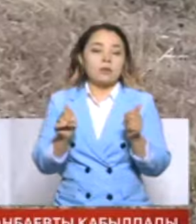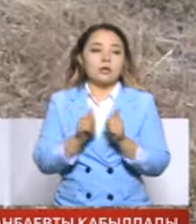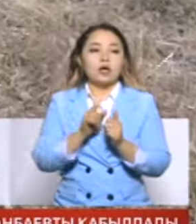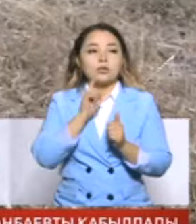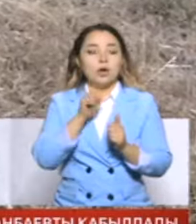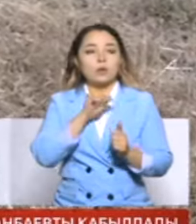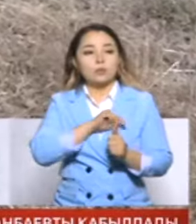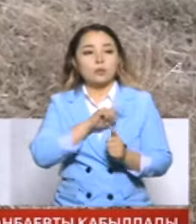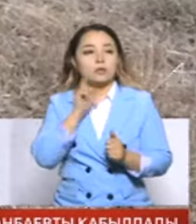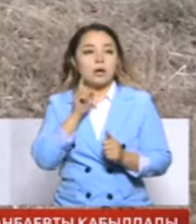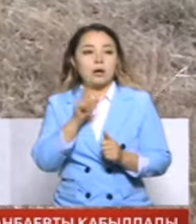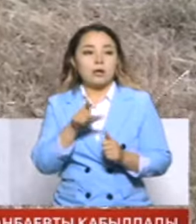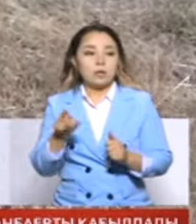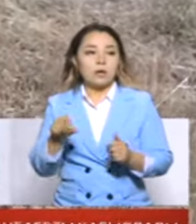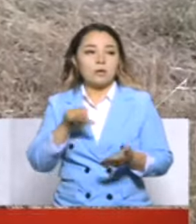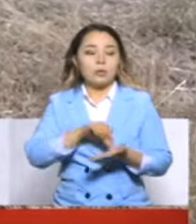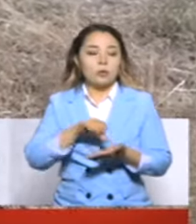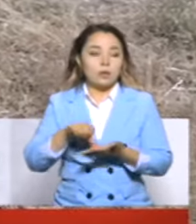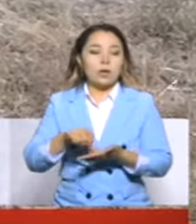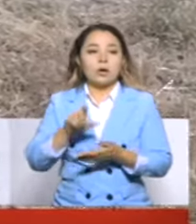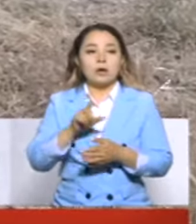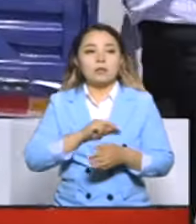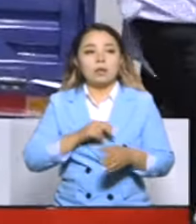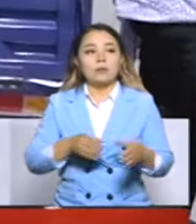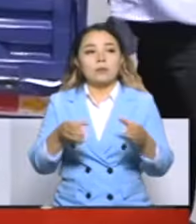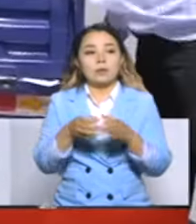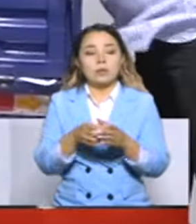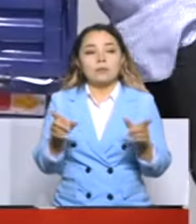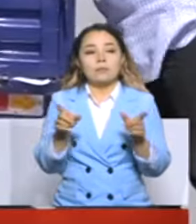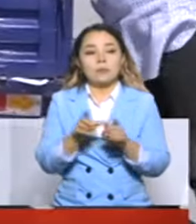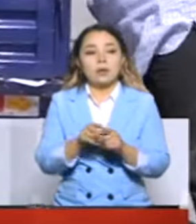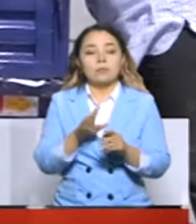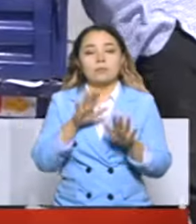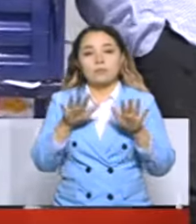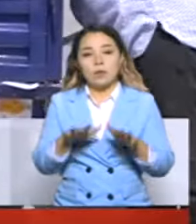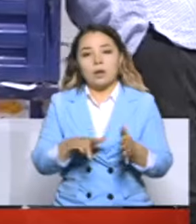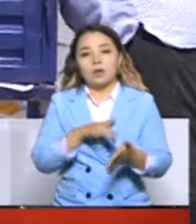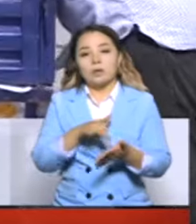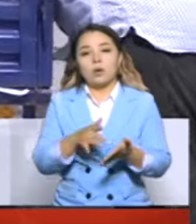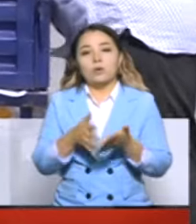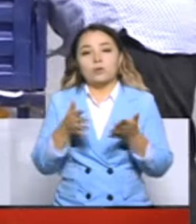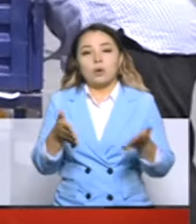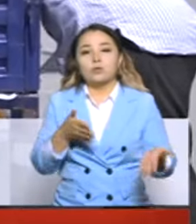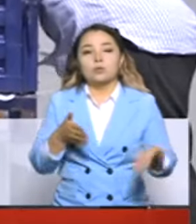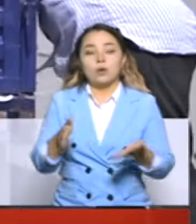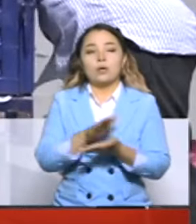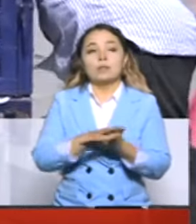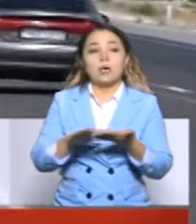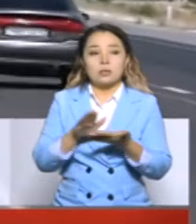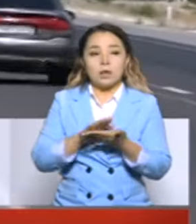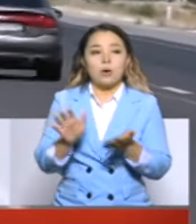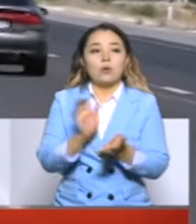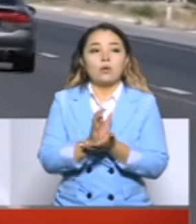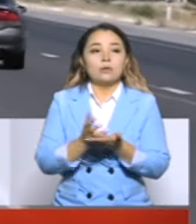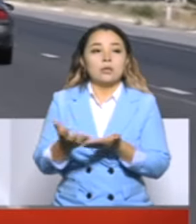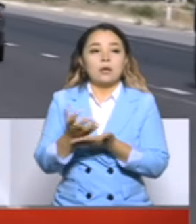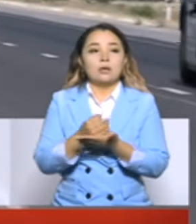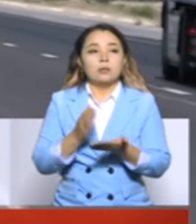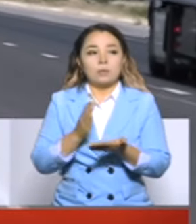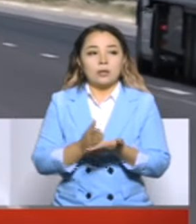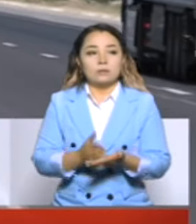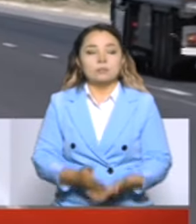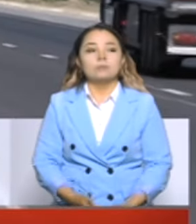жастар рухы жастар қанатының мүшесі әріптестерімен бірге қаланың кіреберісіндегі үлкен жолдың бойын тазартып, қоқыстарды жинап